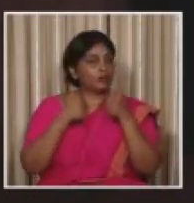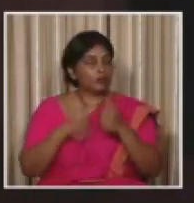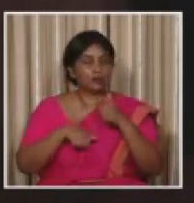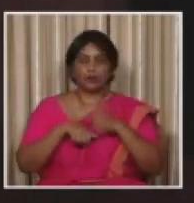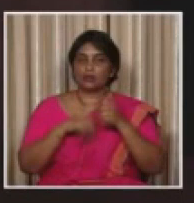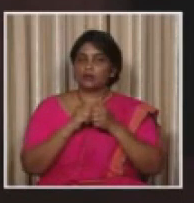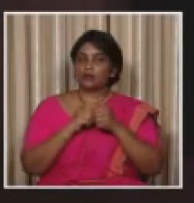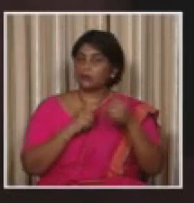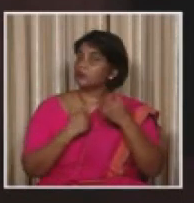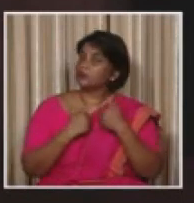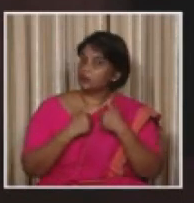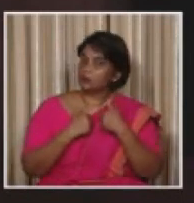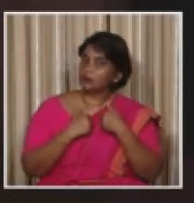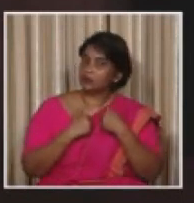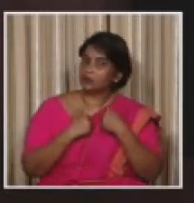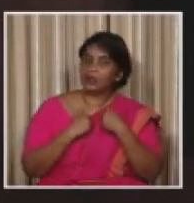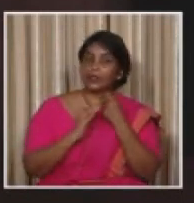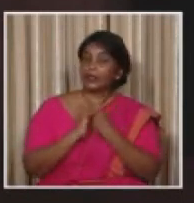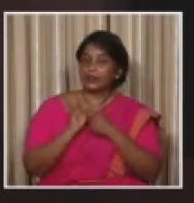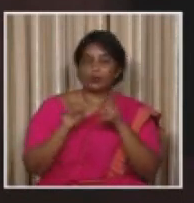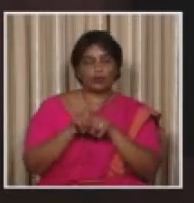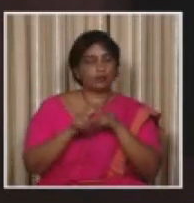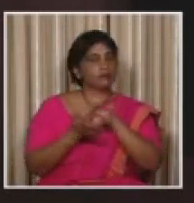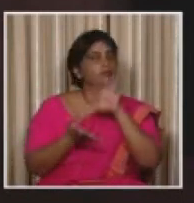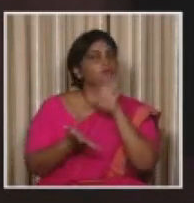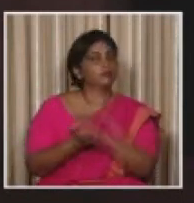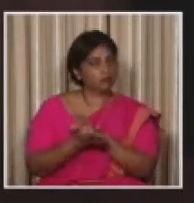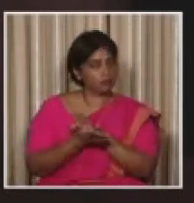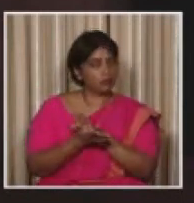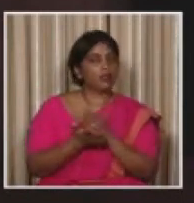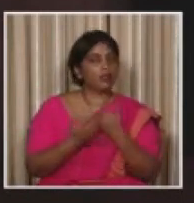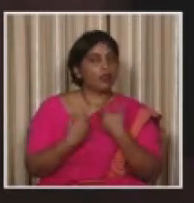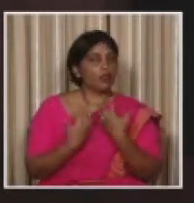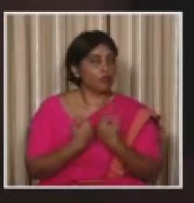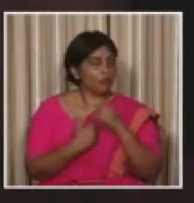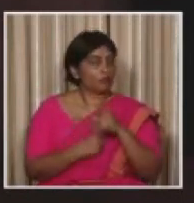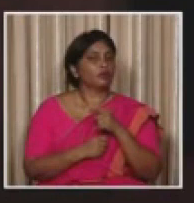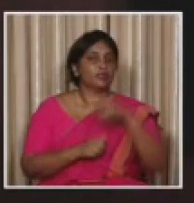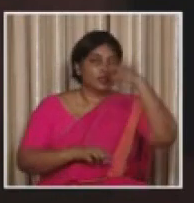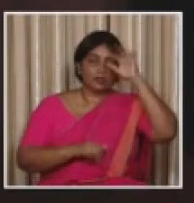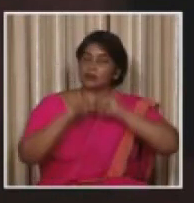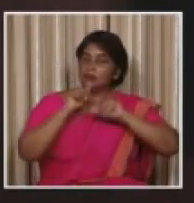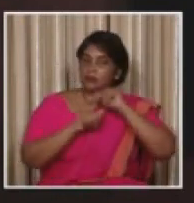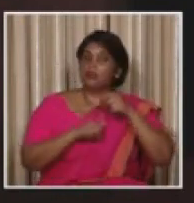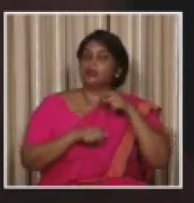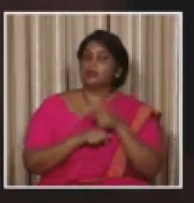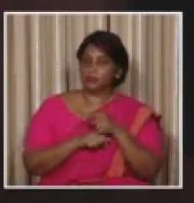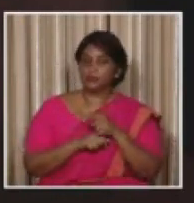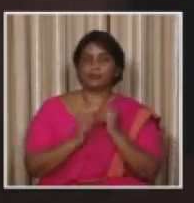කාර්යයන් සඳහා අපි එය නීතිමය වශයෙන් සංරක්ෂණය කරගෙන අපිට අවශ්‍ය වෙන ආයුර්වේදයේත්